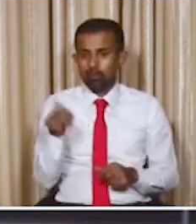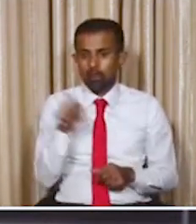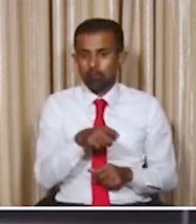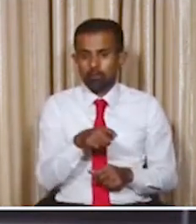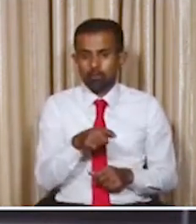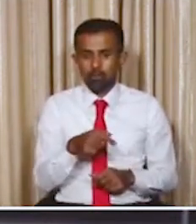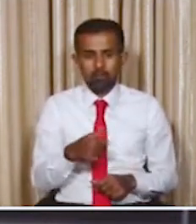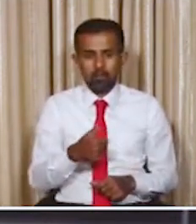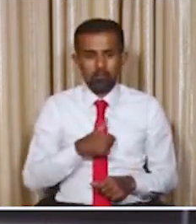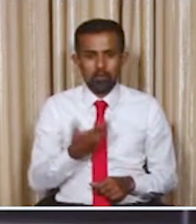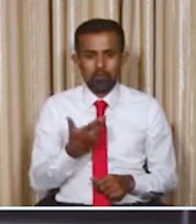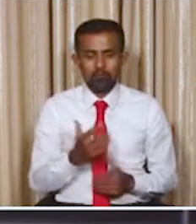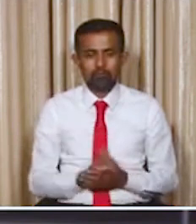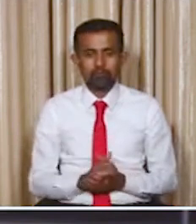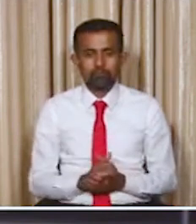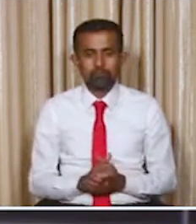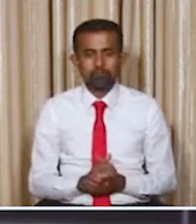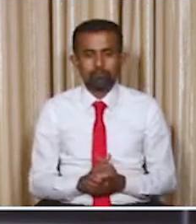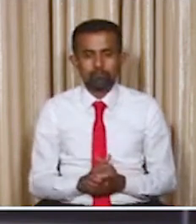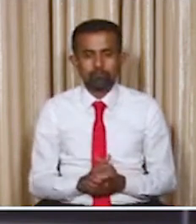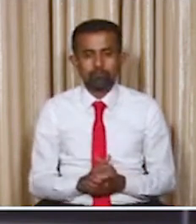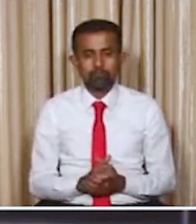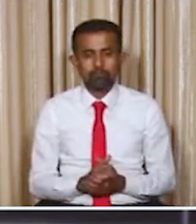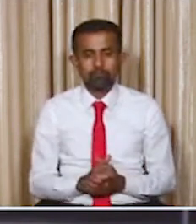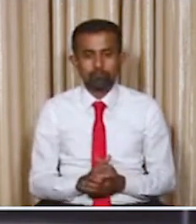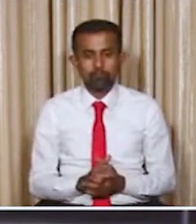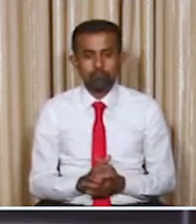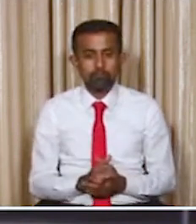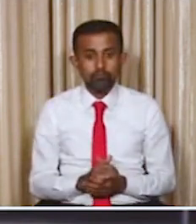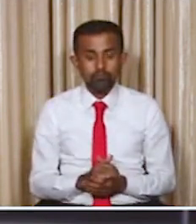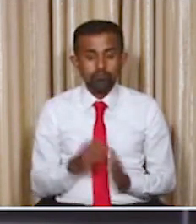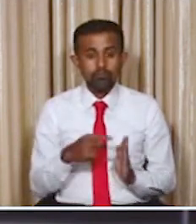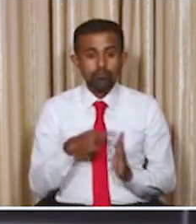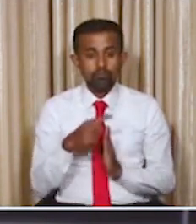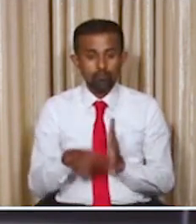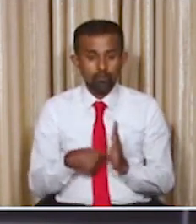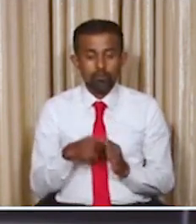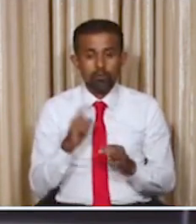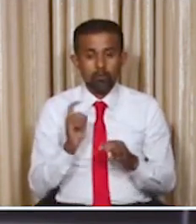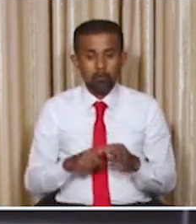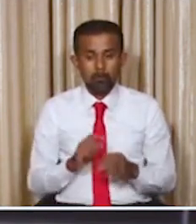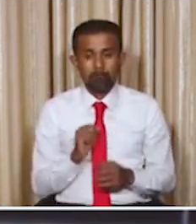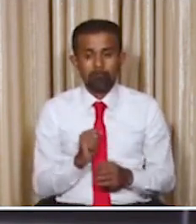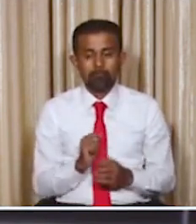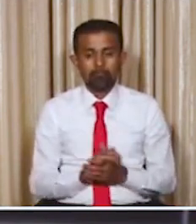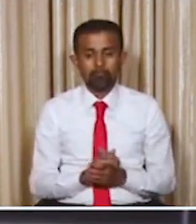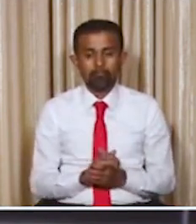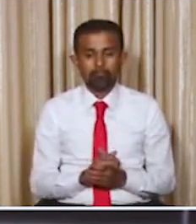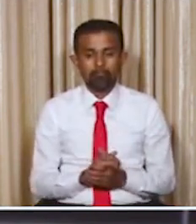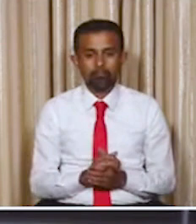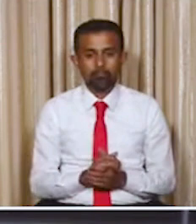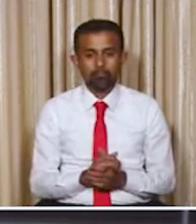අපි විරුද්ධයි. ඒක අනිත් එක මම කියන්න කැමතියි මේ රටේ තියෙන ප්‍රශ්නේ තමයි